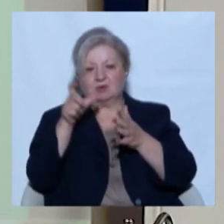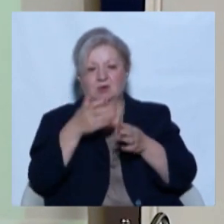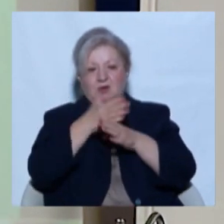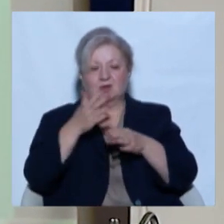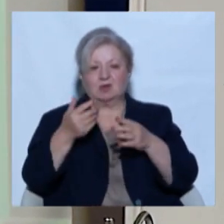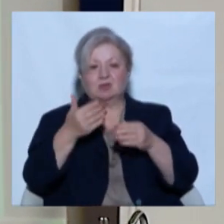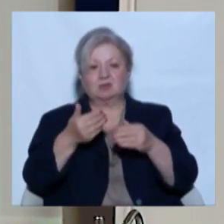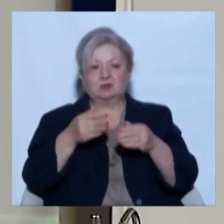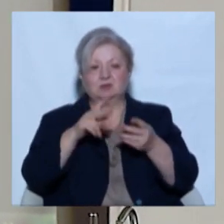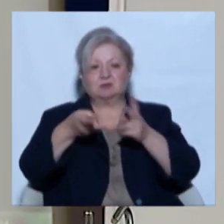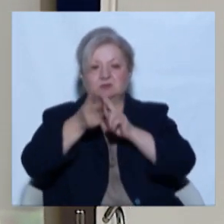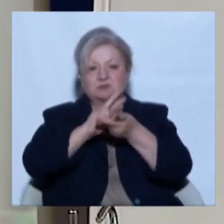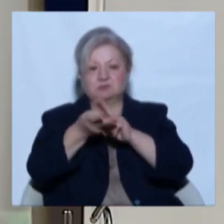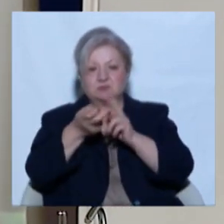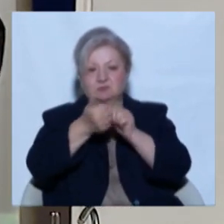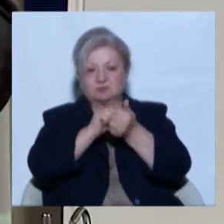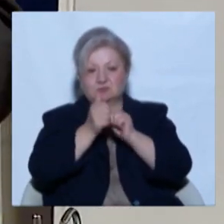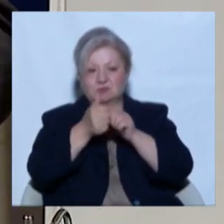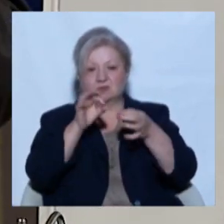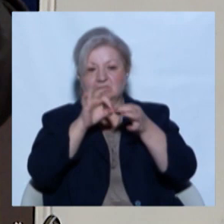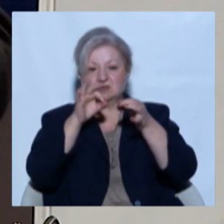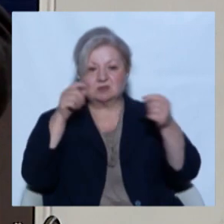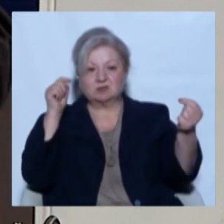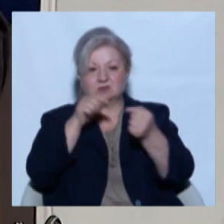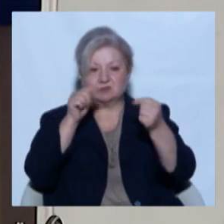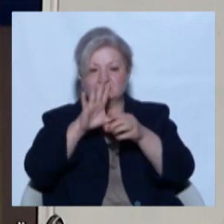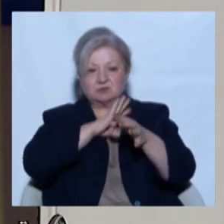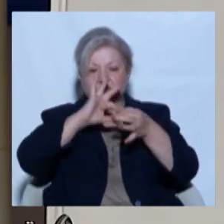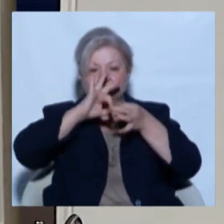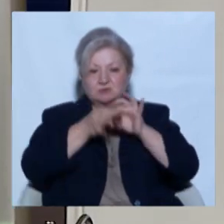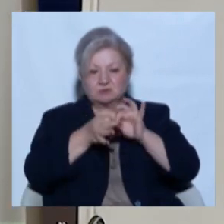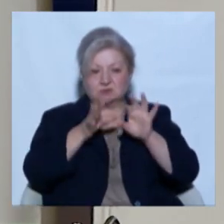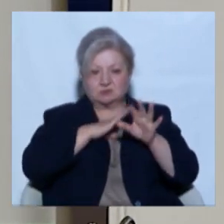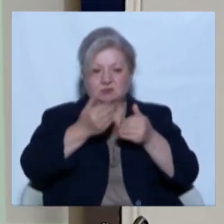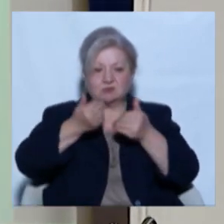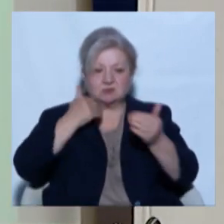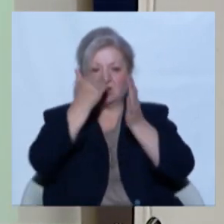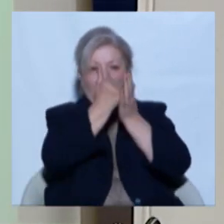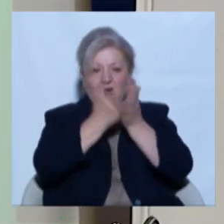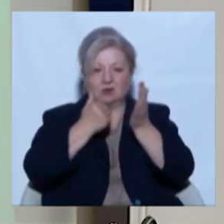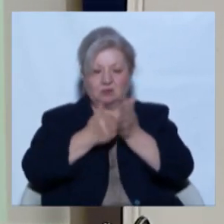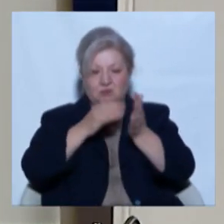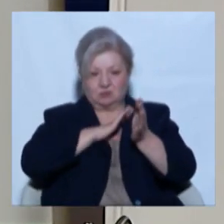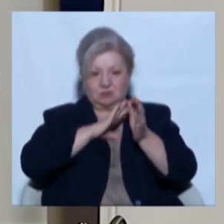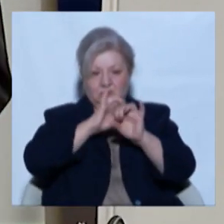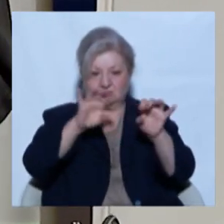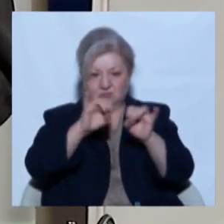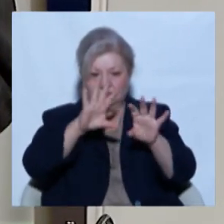წინაღობის ფუნქციონირება ძალიან დეტალურად იყო განხილული წინა გაკვეთილებში და თუ არ გახსოვთ, შეგიძლიათ იხილოთ ის